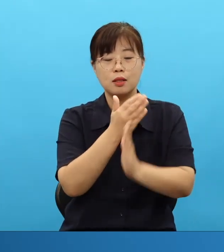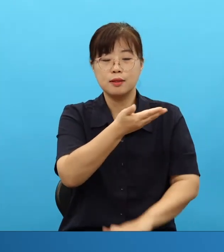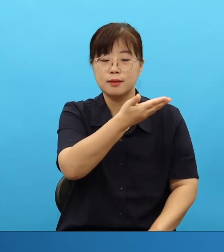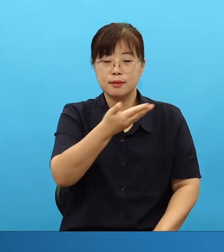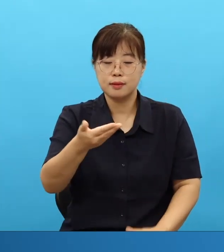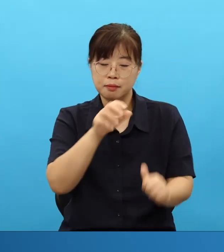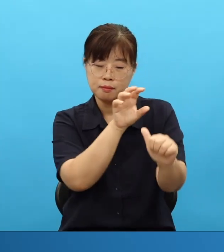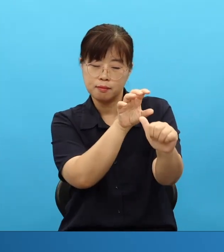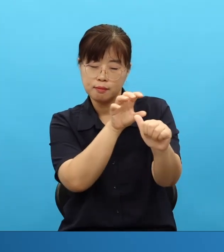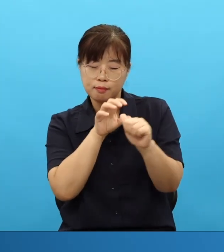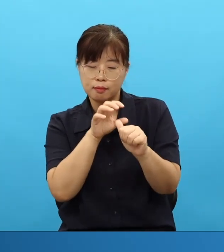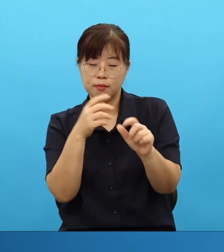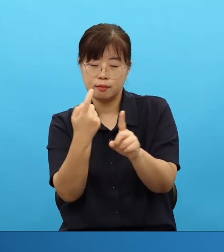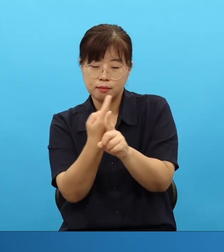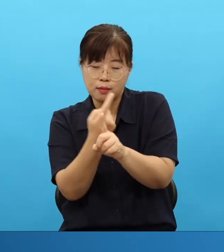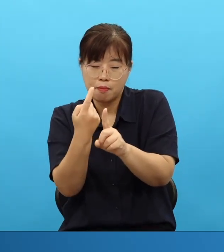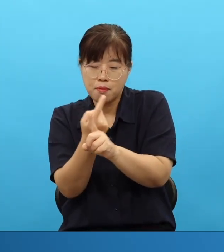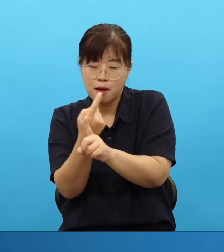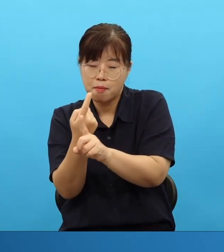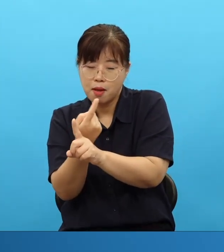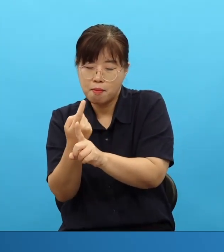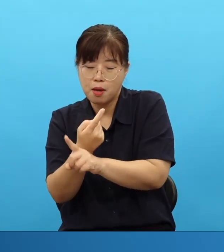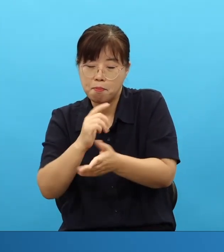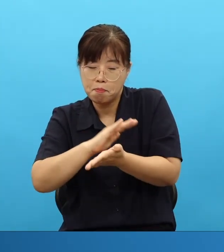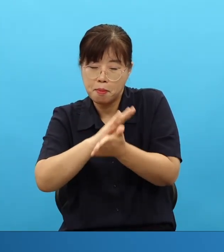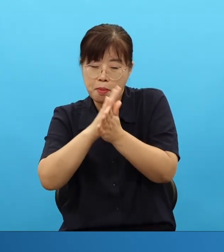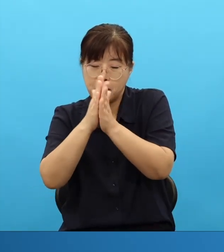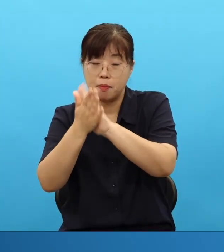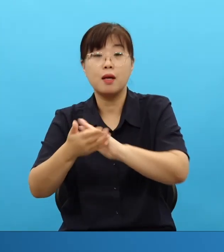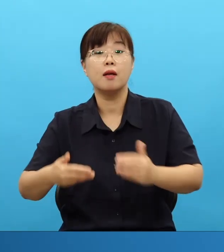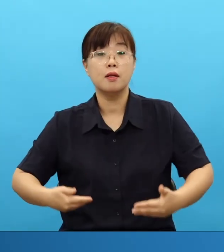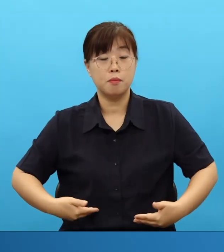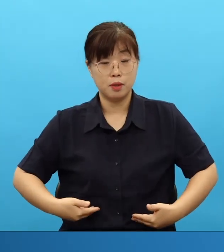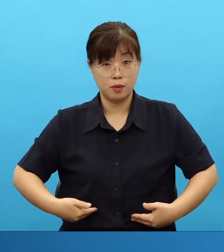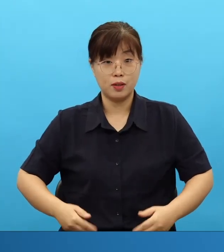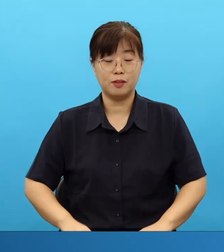겁니다 우리는 세상을 볼 때 빨리 흐름을 봐야